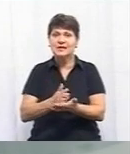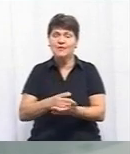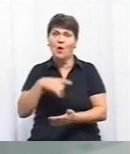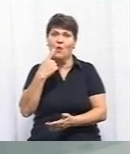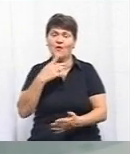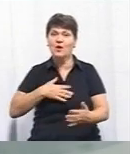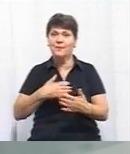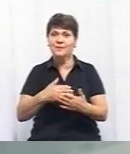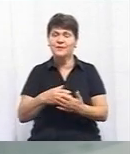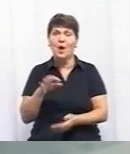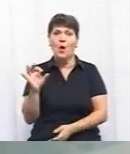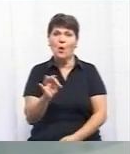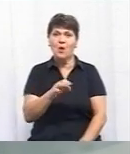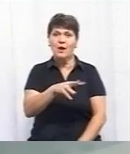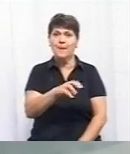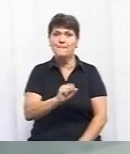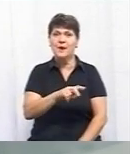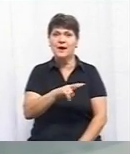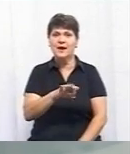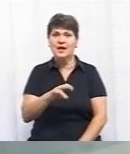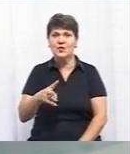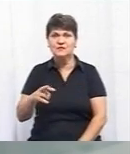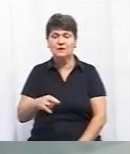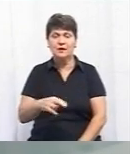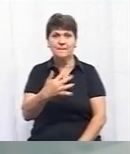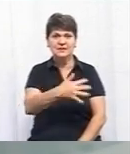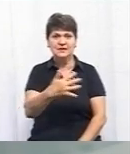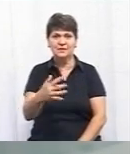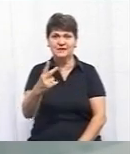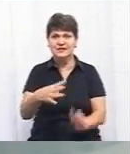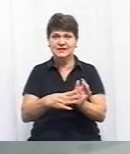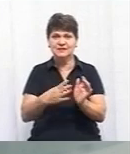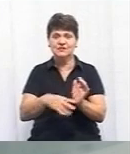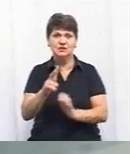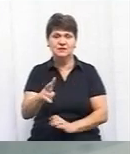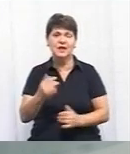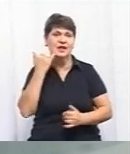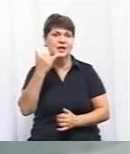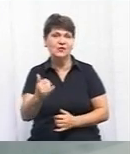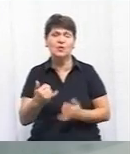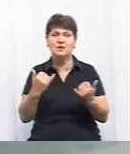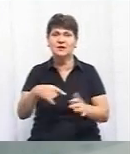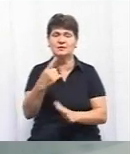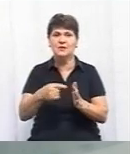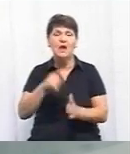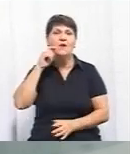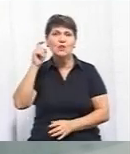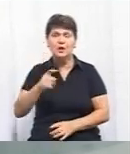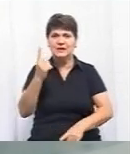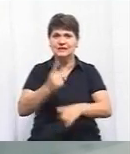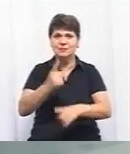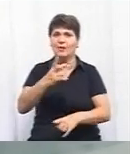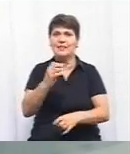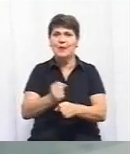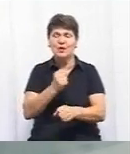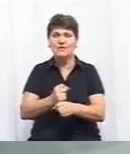ініціаторкою Ольга Маліновська, 55-29-92, телефон для запитань. В Україні заборонено захоронювати